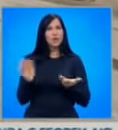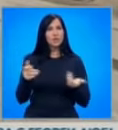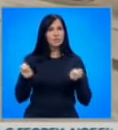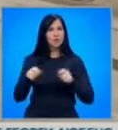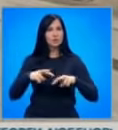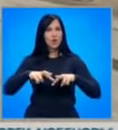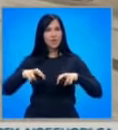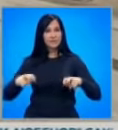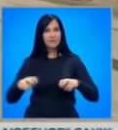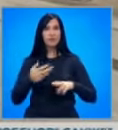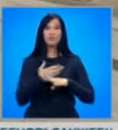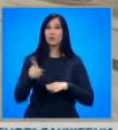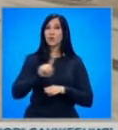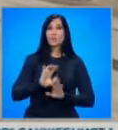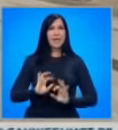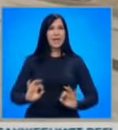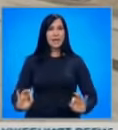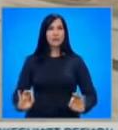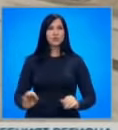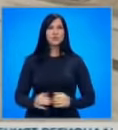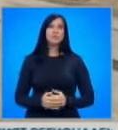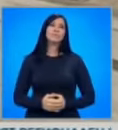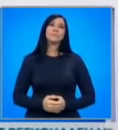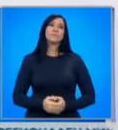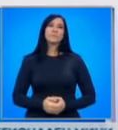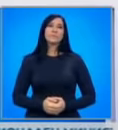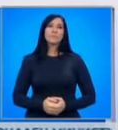приключи разследването, все още не е ясно.